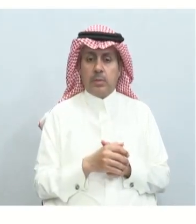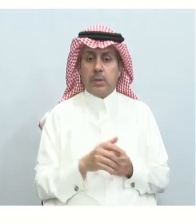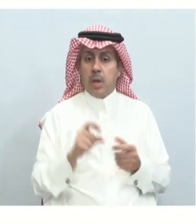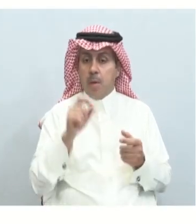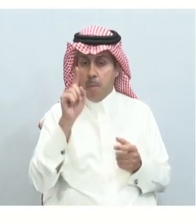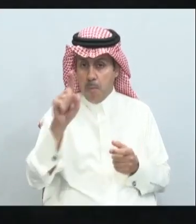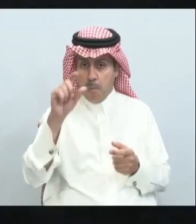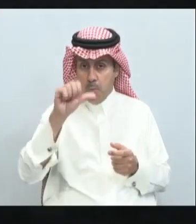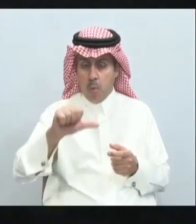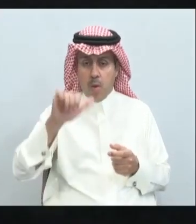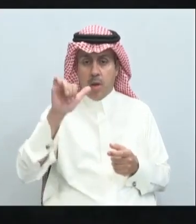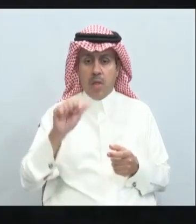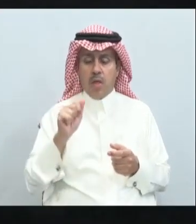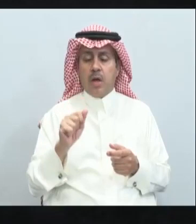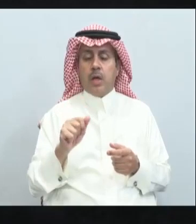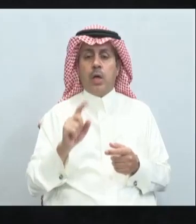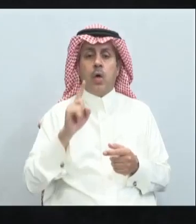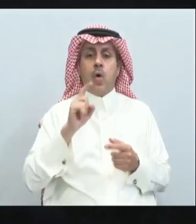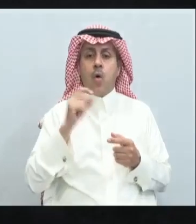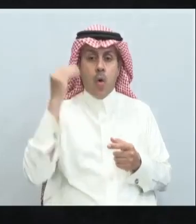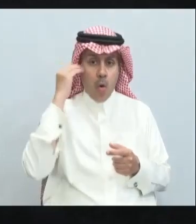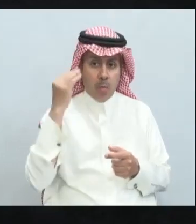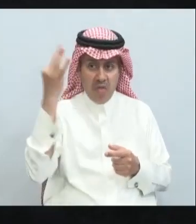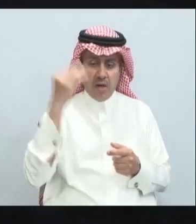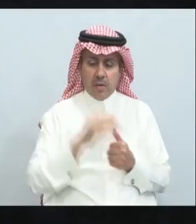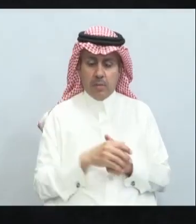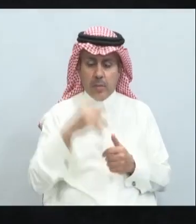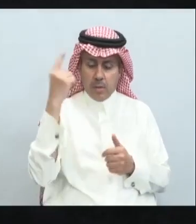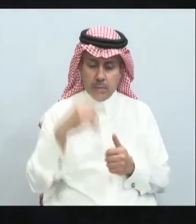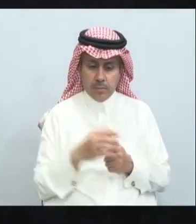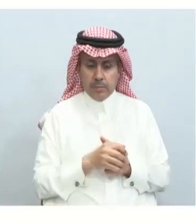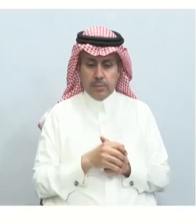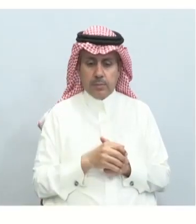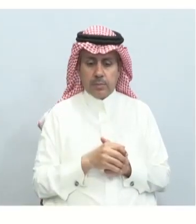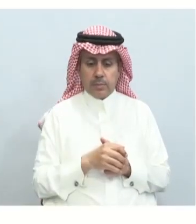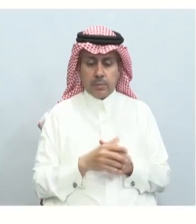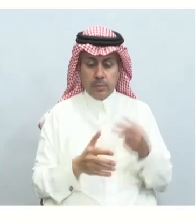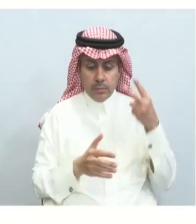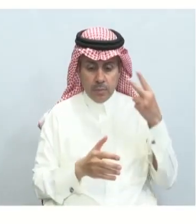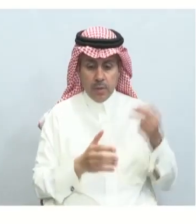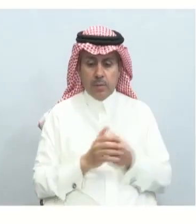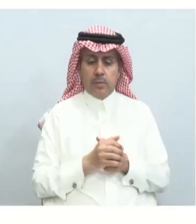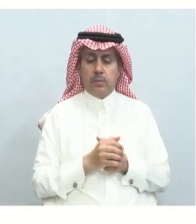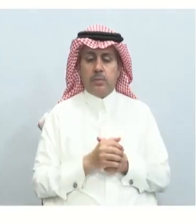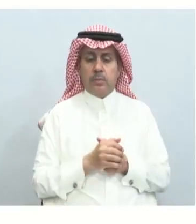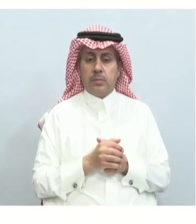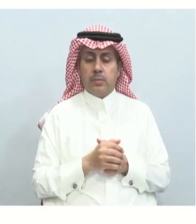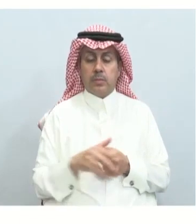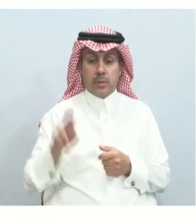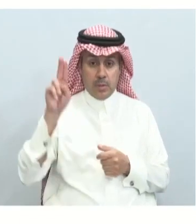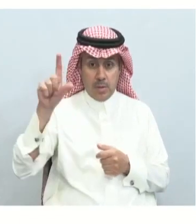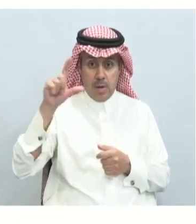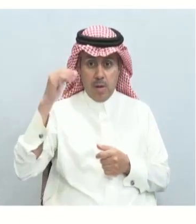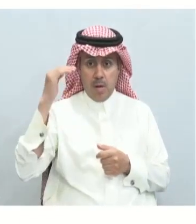ان البويضه ليست بويضه زوجته وبالتالي هذا امر محرم ولا يجوز الامر الثاني ان يجري